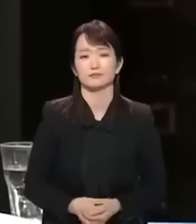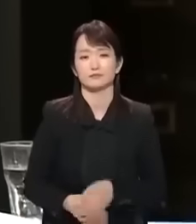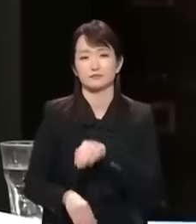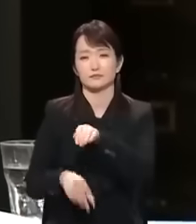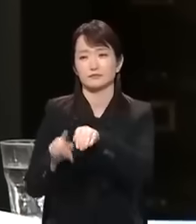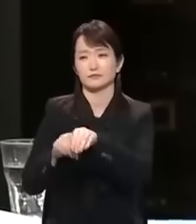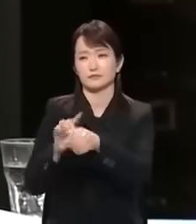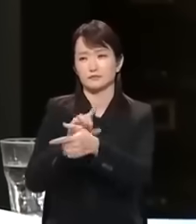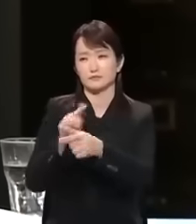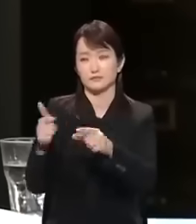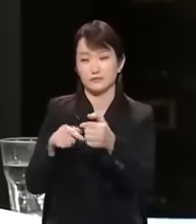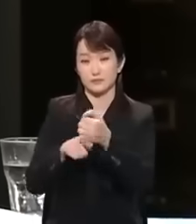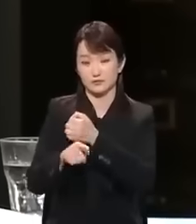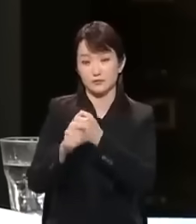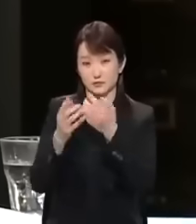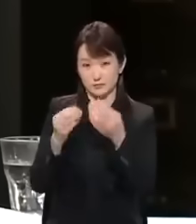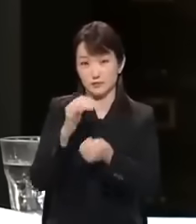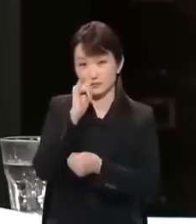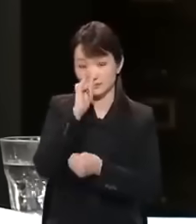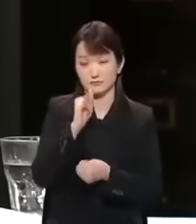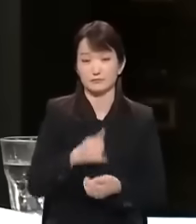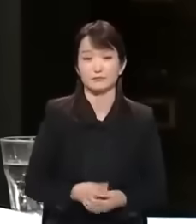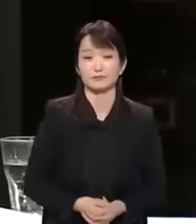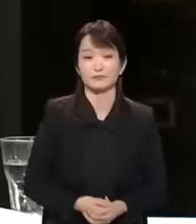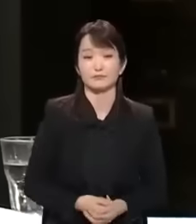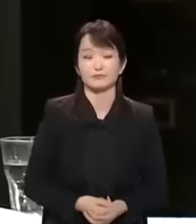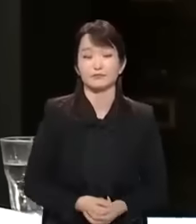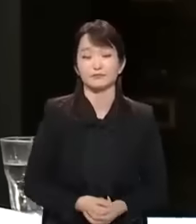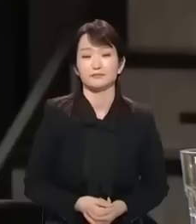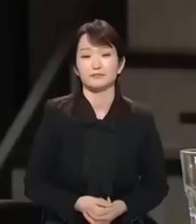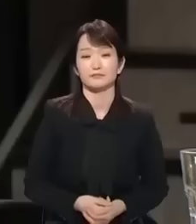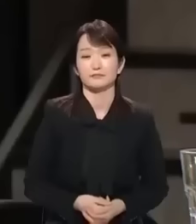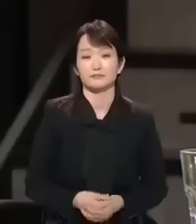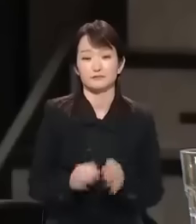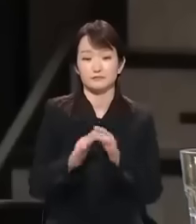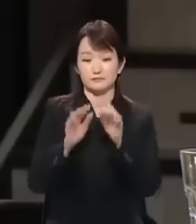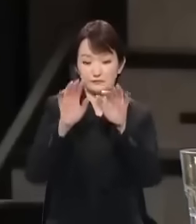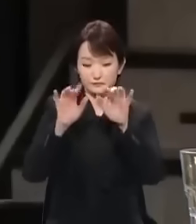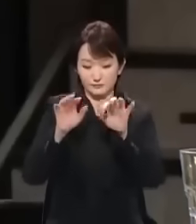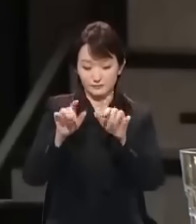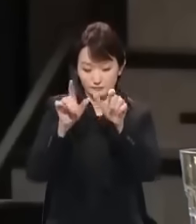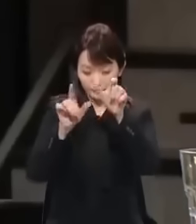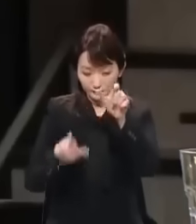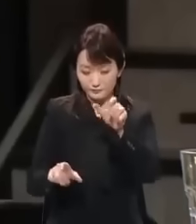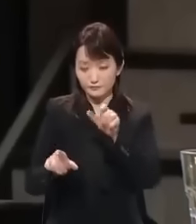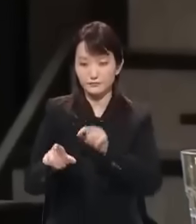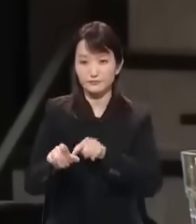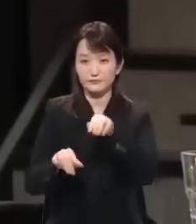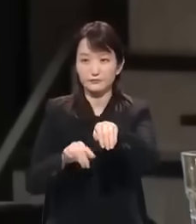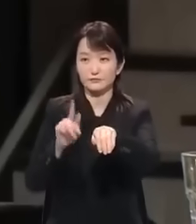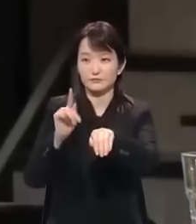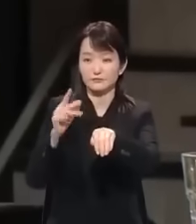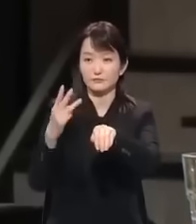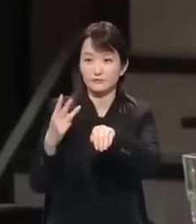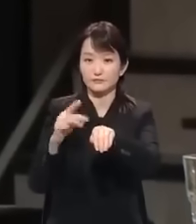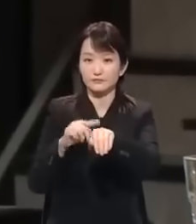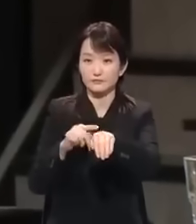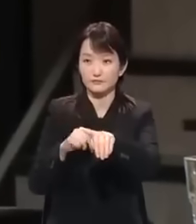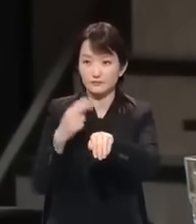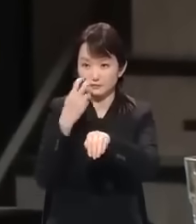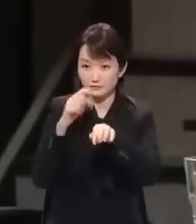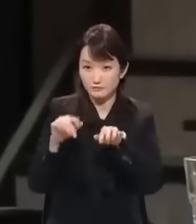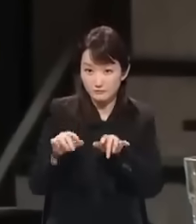이런저런 사연이 많이 있는 거 같아요 아네 그렇습니다 지금 일부 누리꾼들이 이 K3 가해자의 차량을